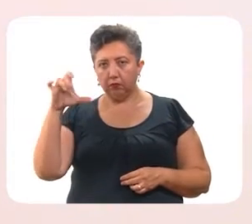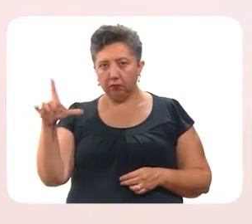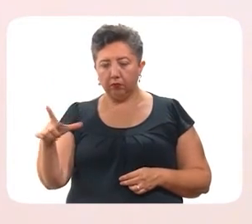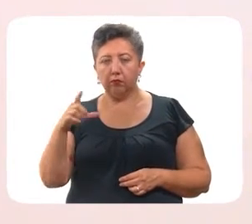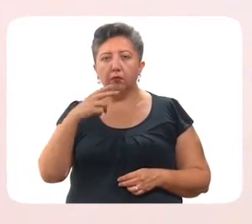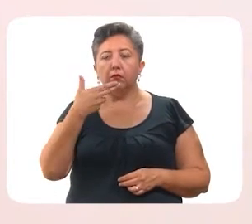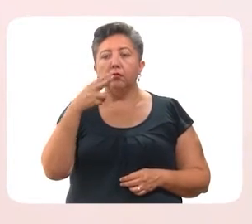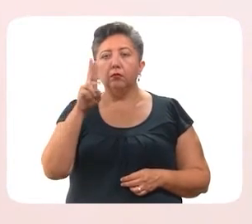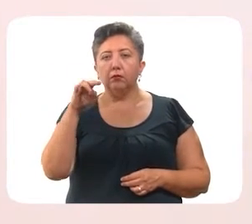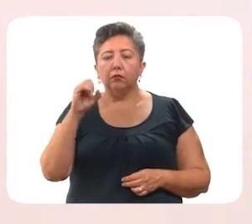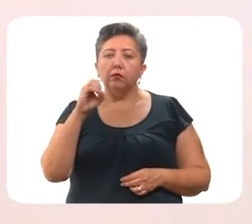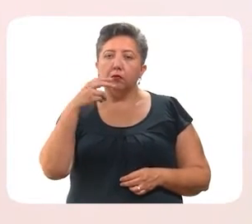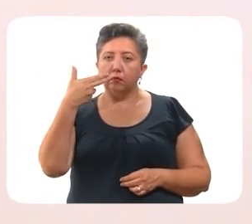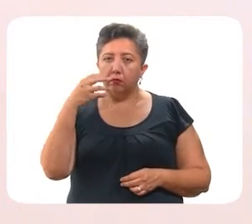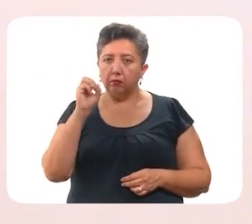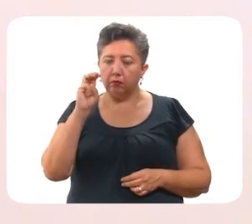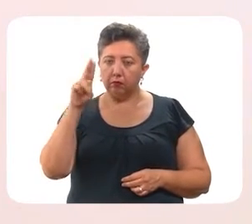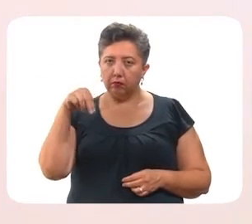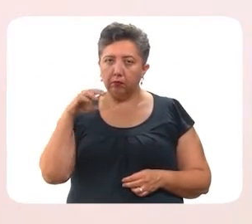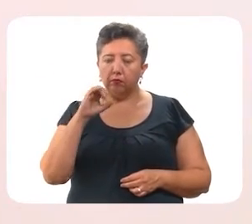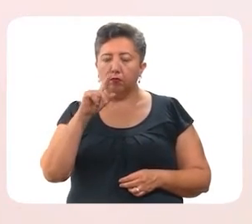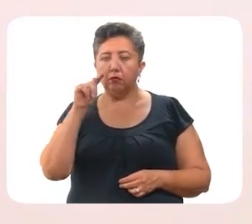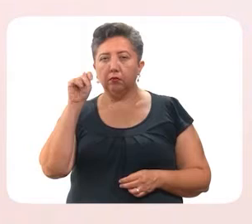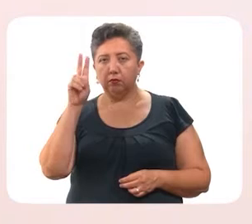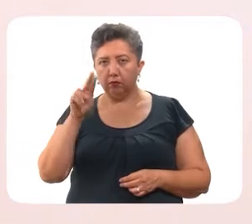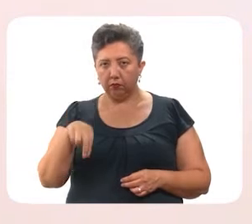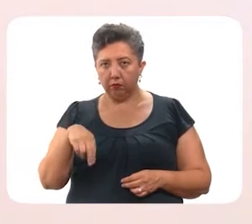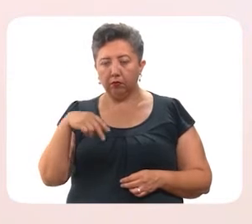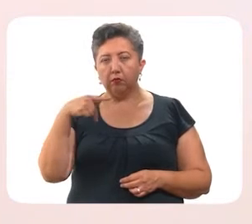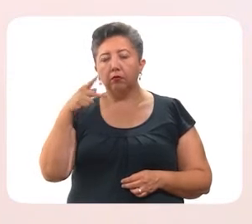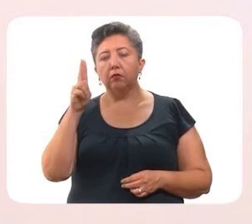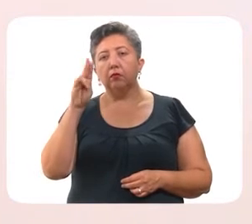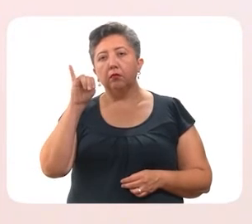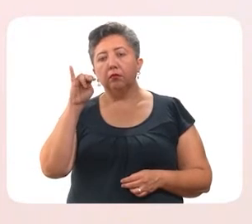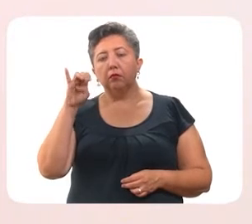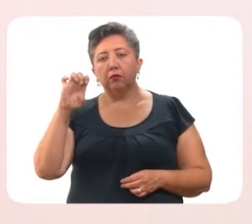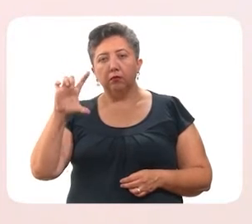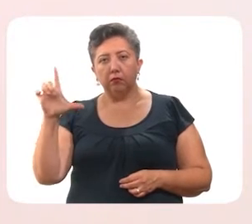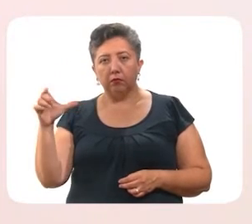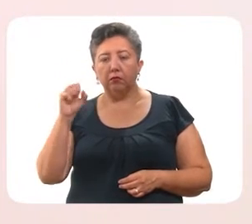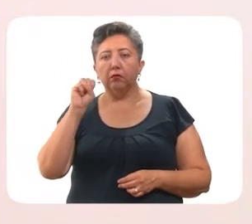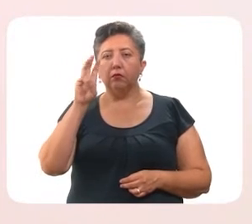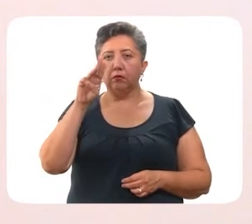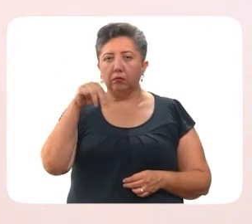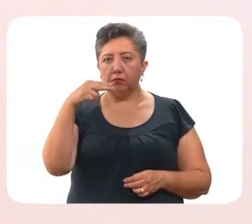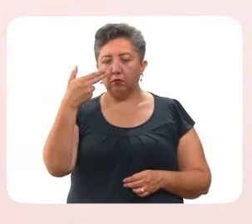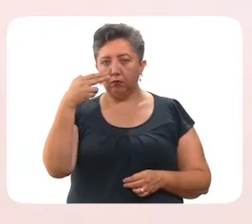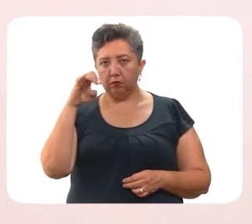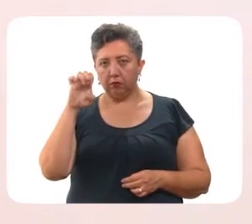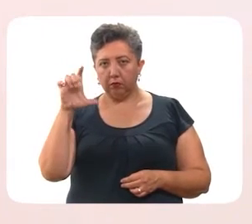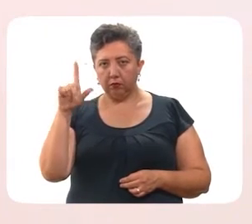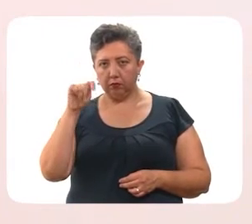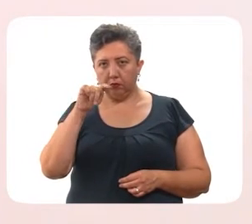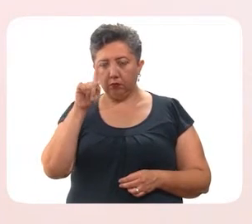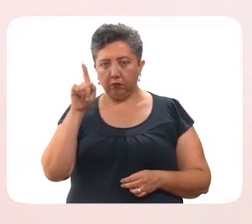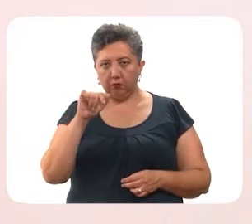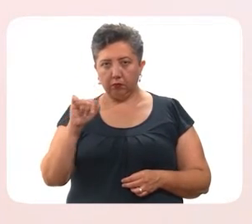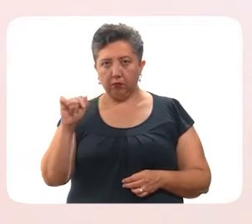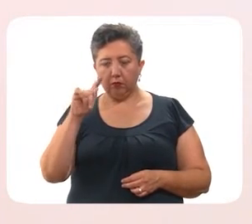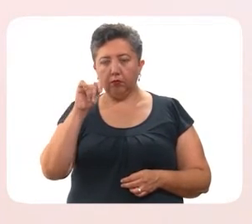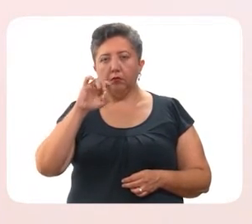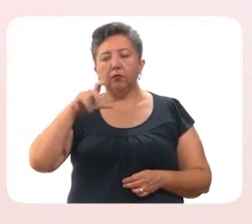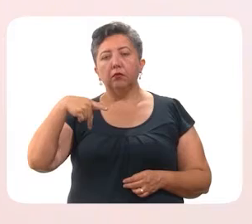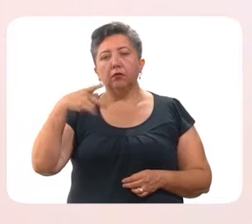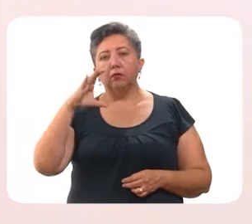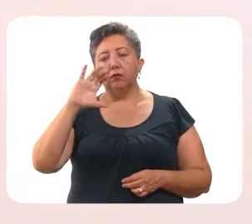vacunate al coronavirus, timako, yantio 18, tak 39, javo, kajakbalo, ychil 24, mektan kajo, weylo, jane. Le mako, maukamu,